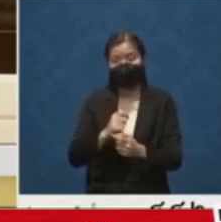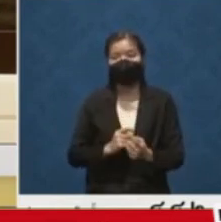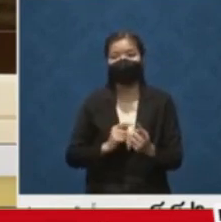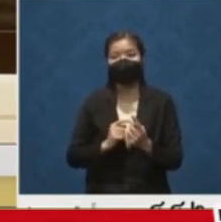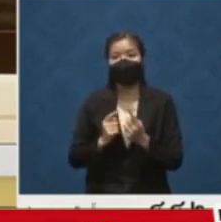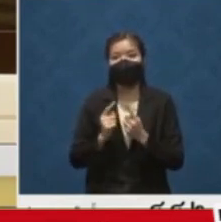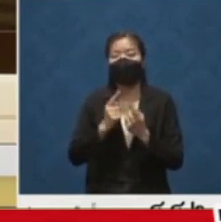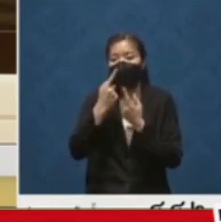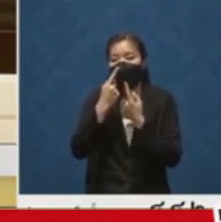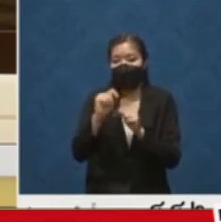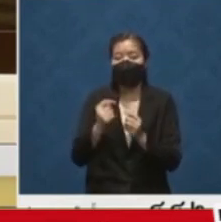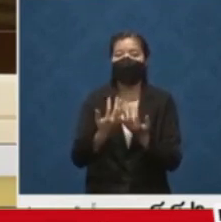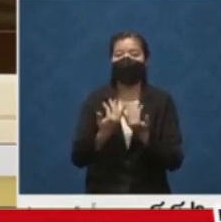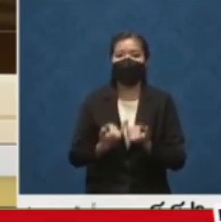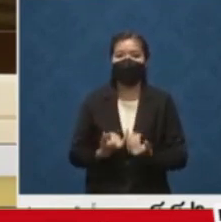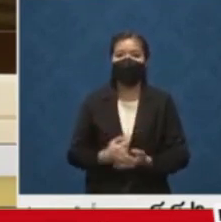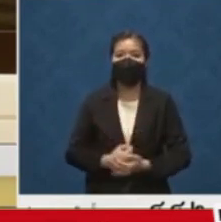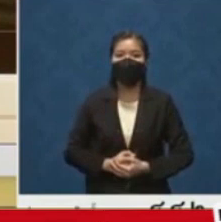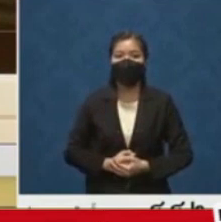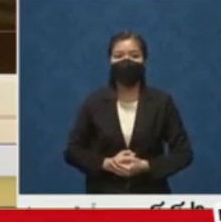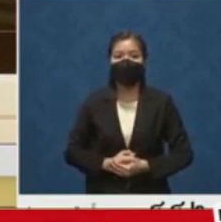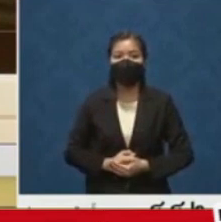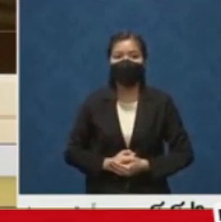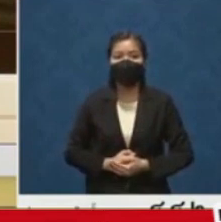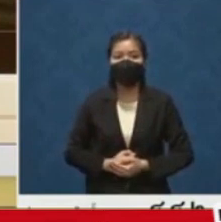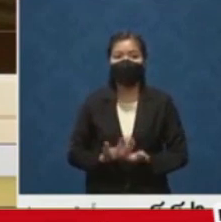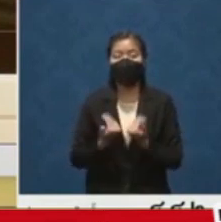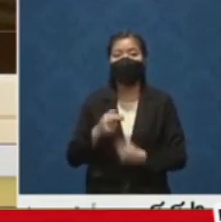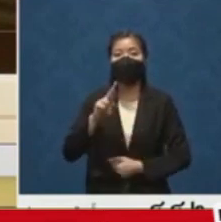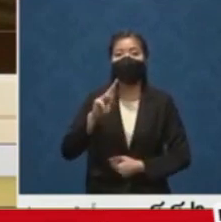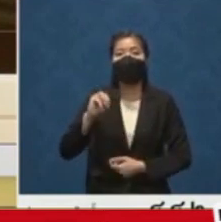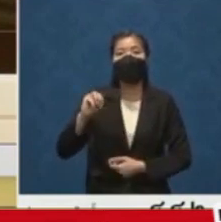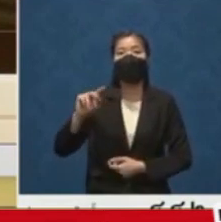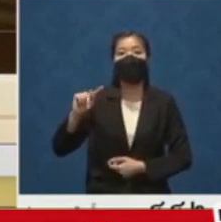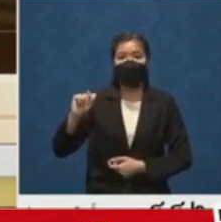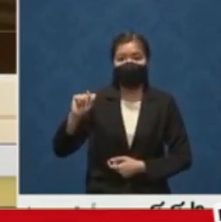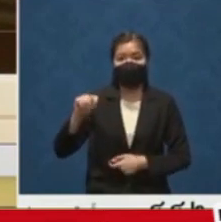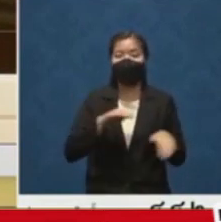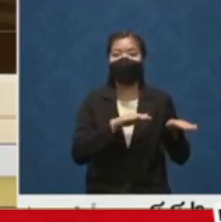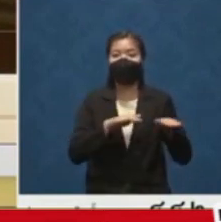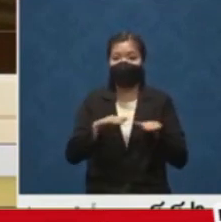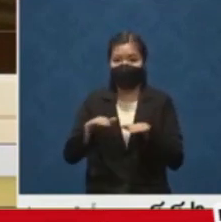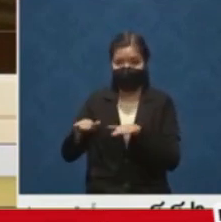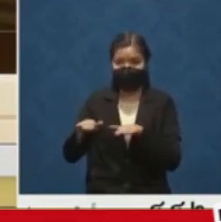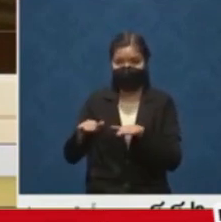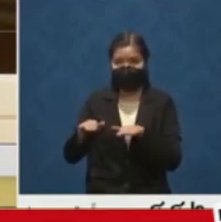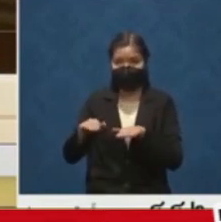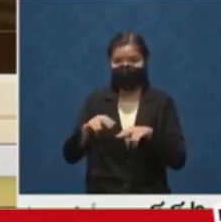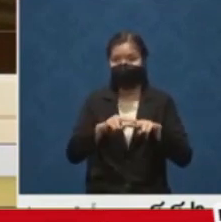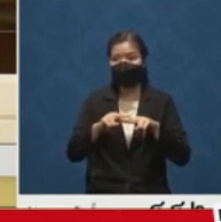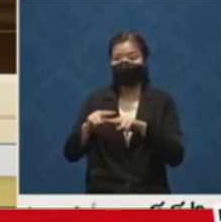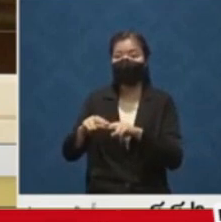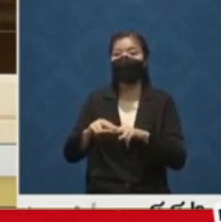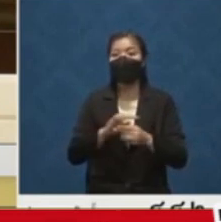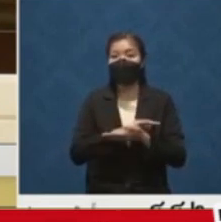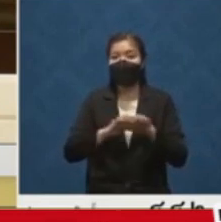เพราะครชุแล้